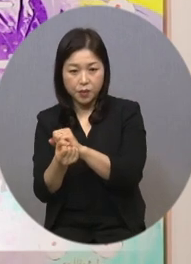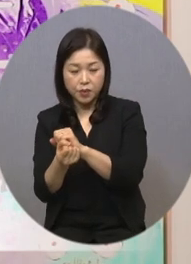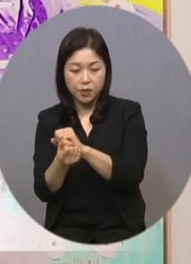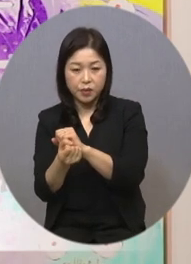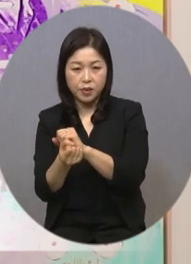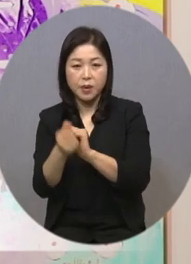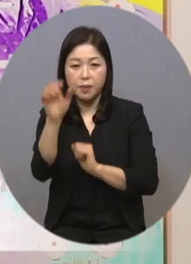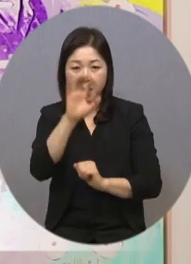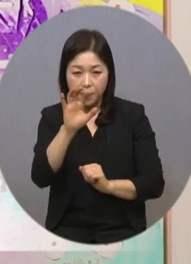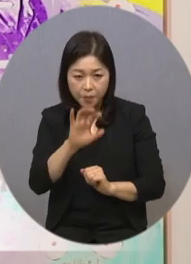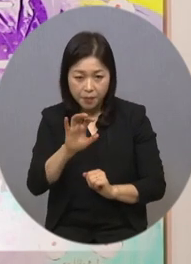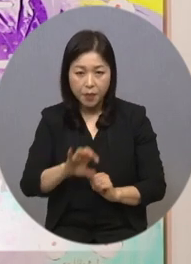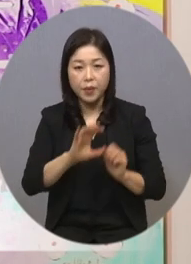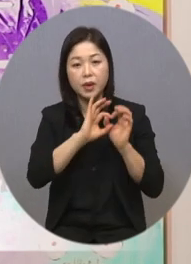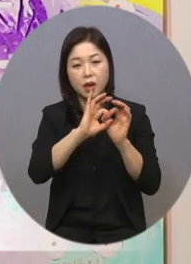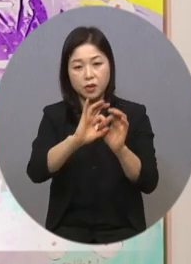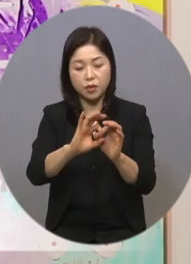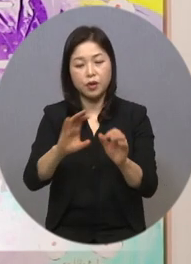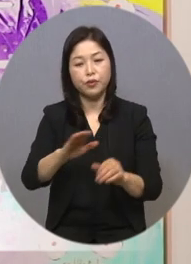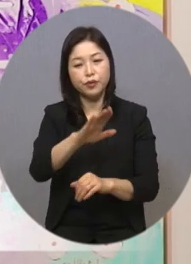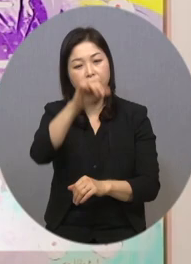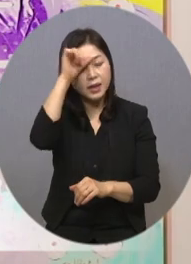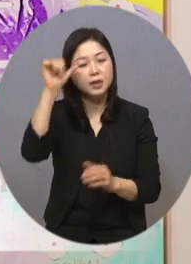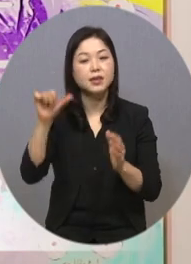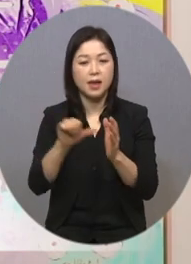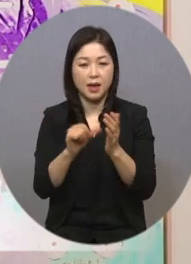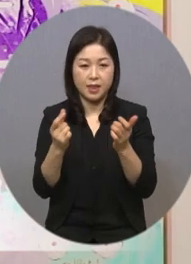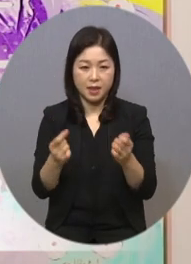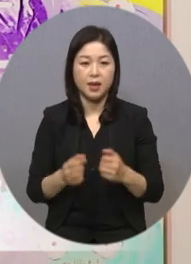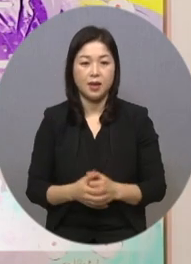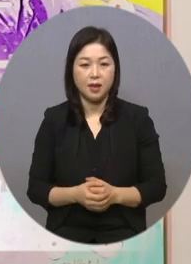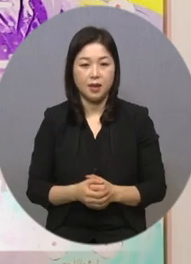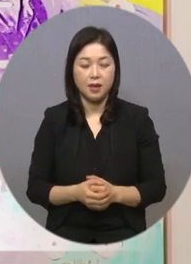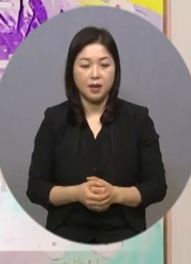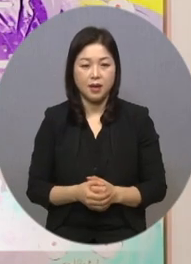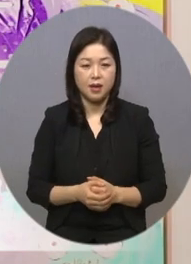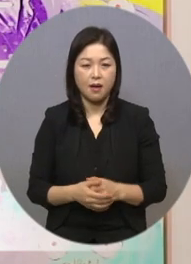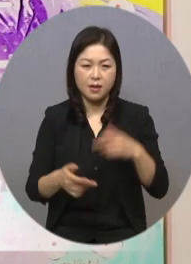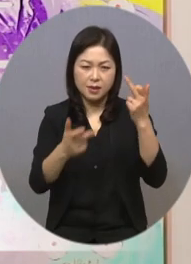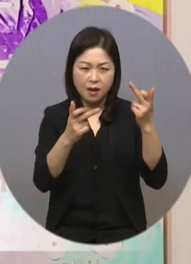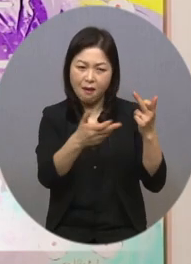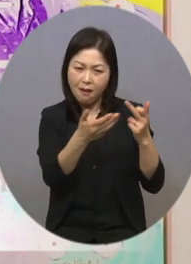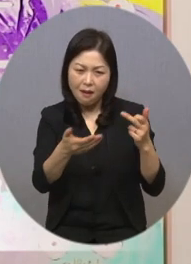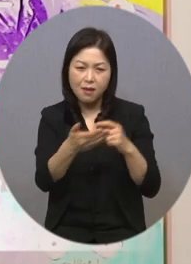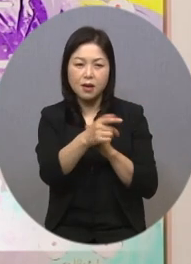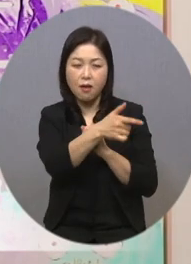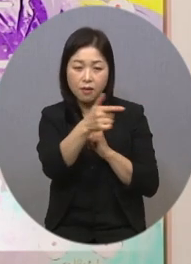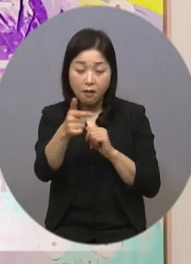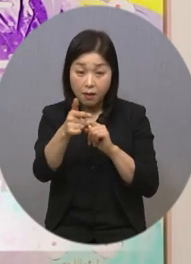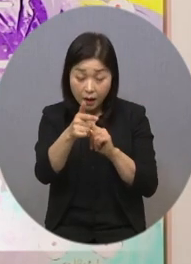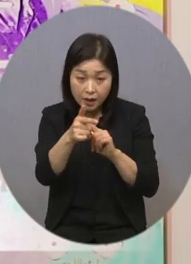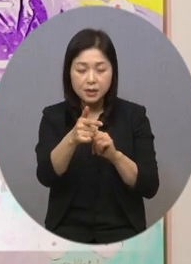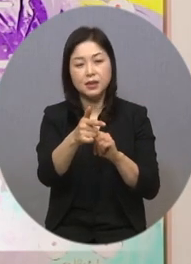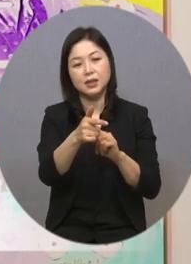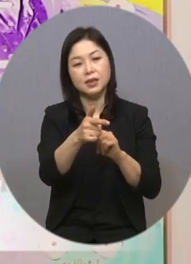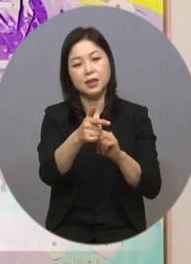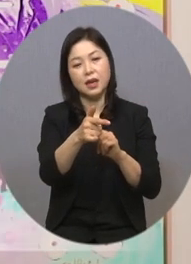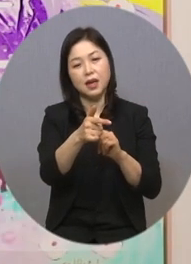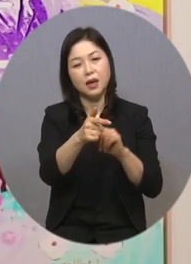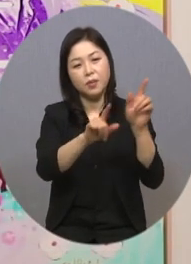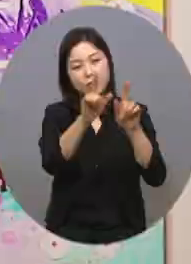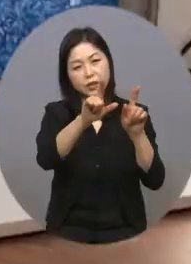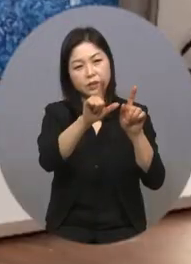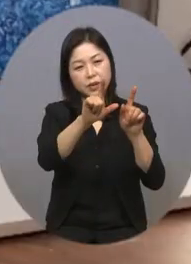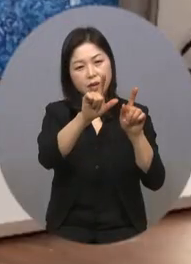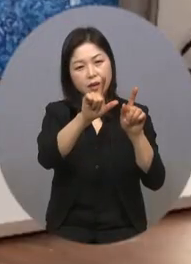그런 것들이 무한 반복된 우리의 삶과 같은 거고 어떤 자연의 섭리 이런 것 등을 함축시켜서 작품 속에다 나타낸